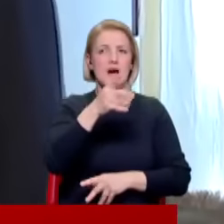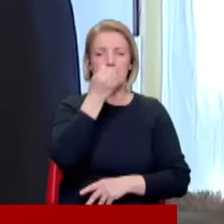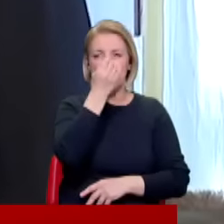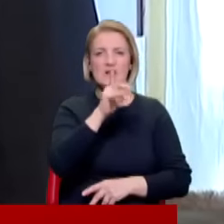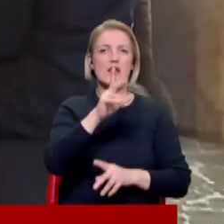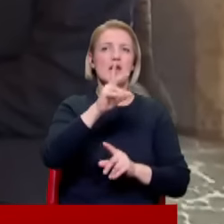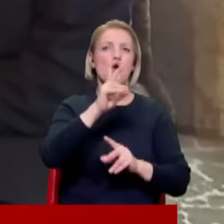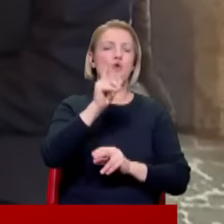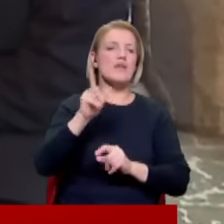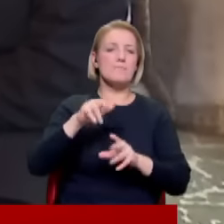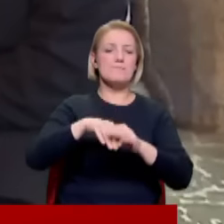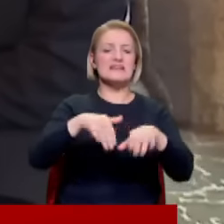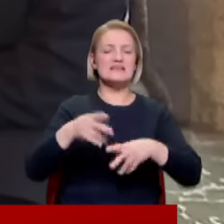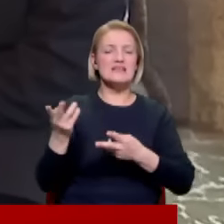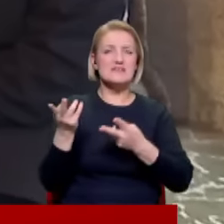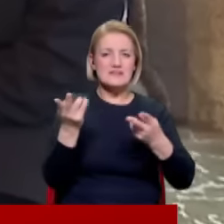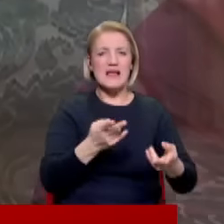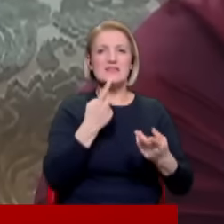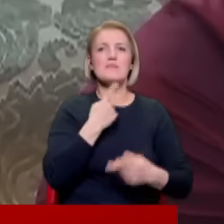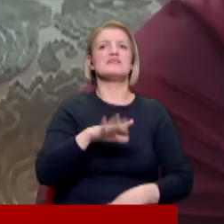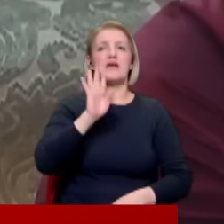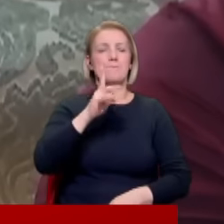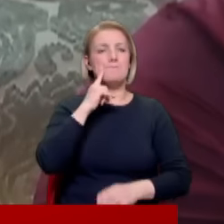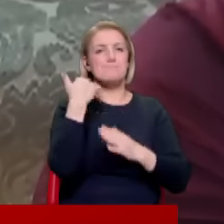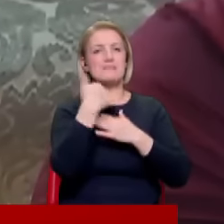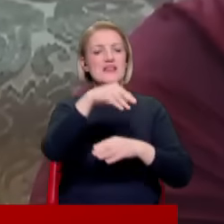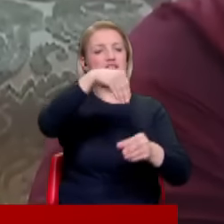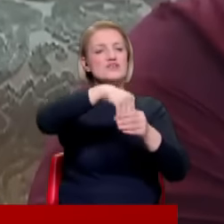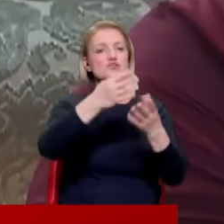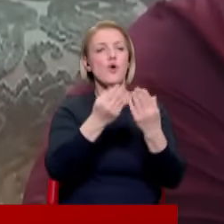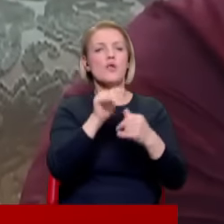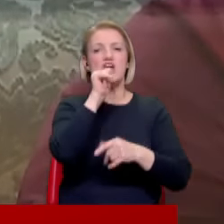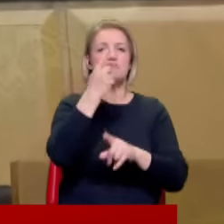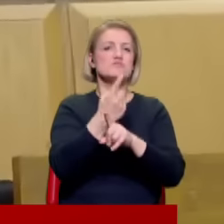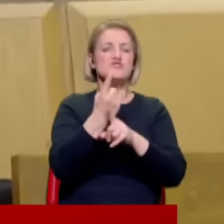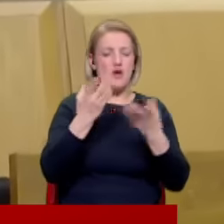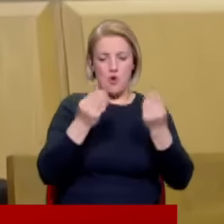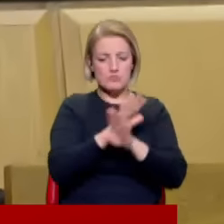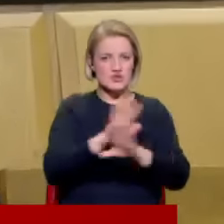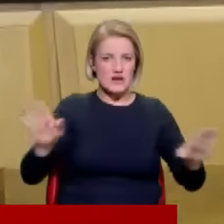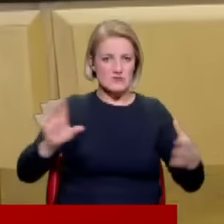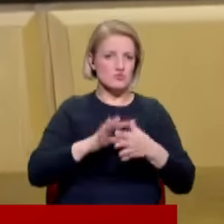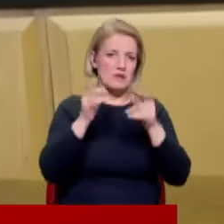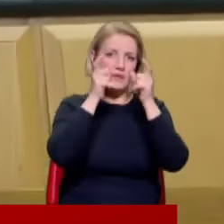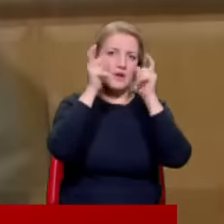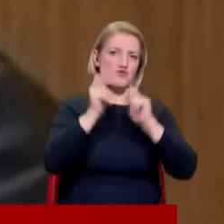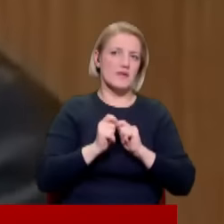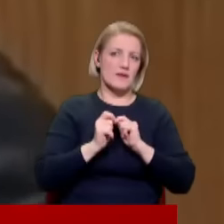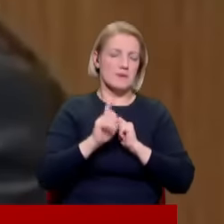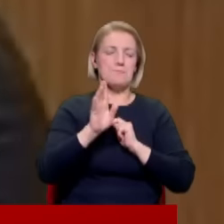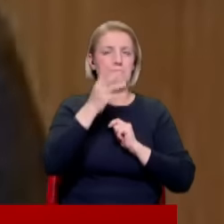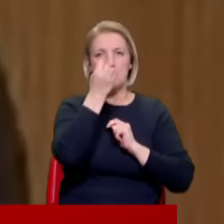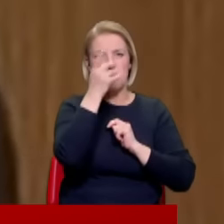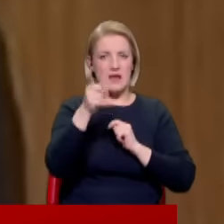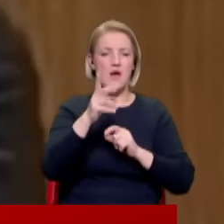Bahçeli Öcalan meclise gelsin çağrısını yenilemezken milletin içinde olmadığı hiçbir şeyde olmayacağı sözleri de dikkat çekti.